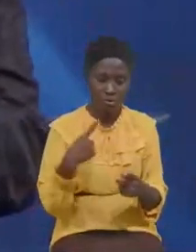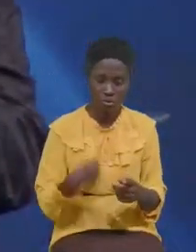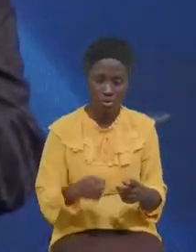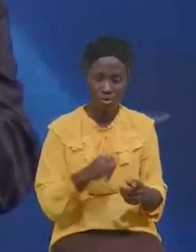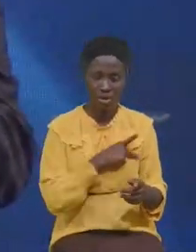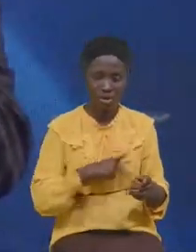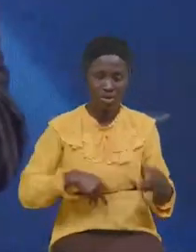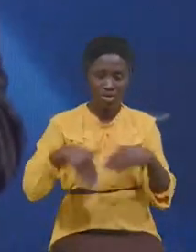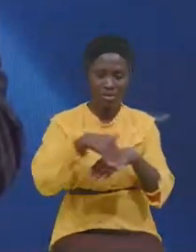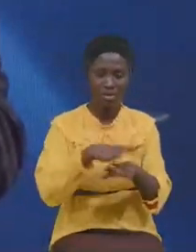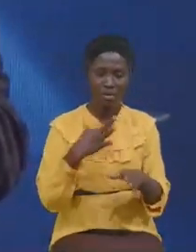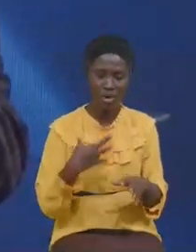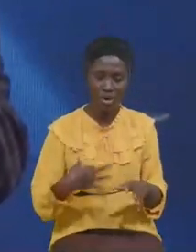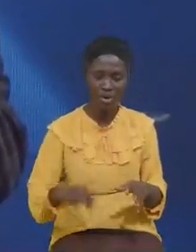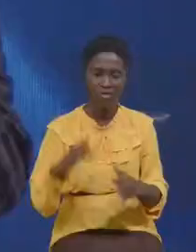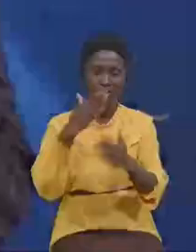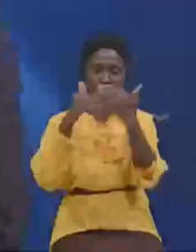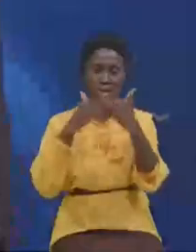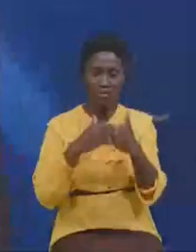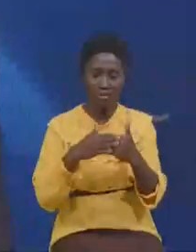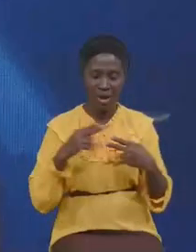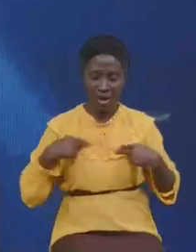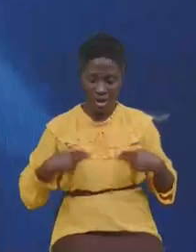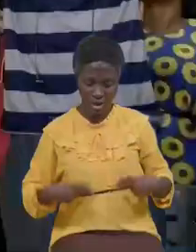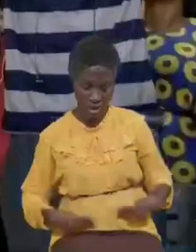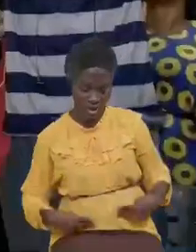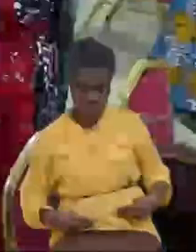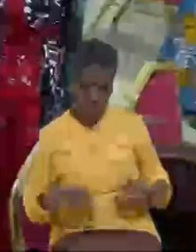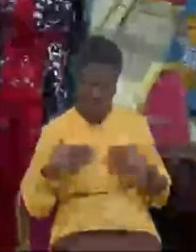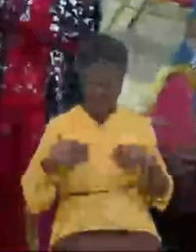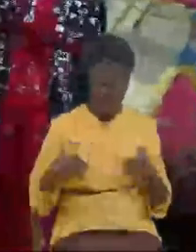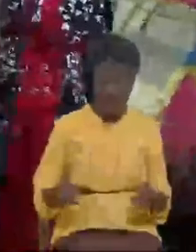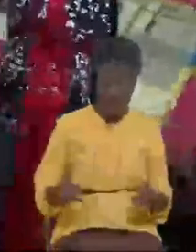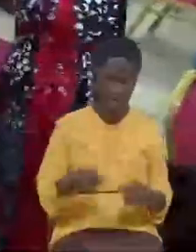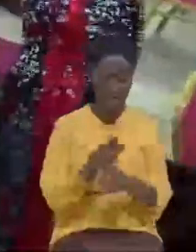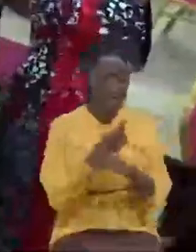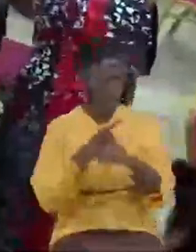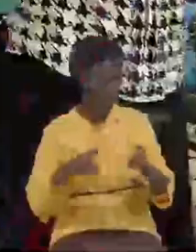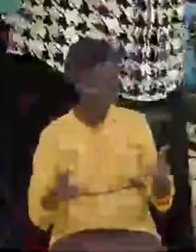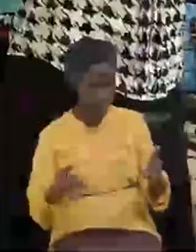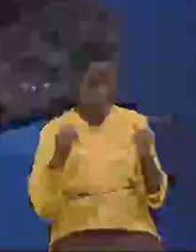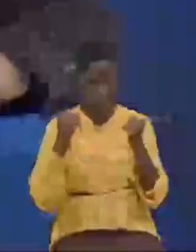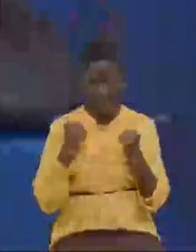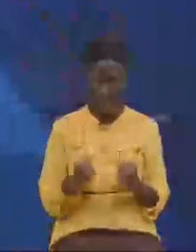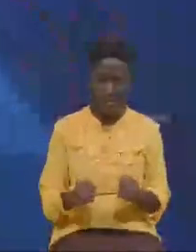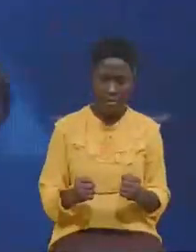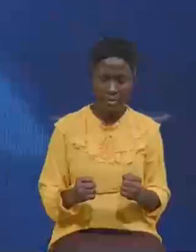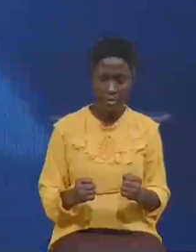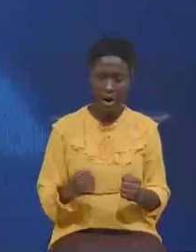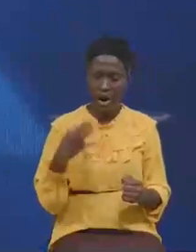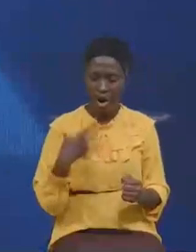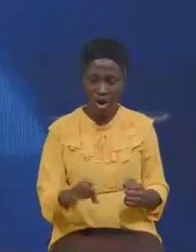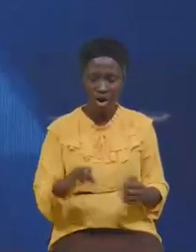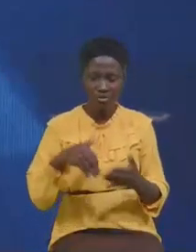santé, de la guérison, de la délivrance, de la puissance, de